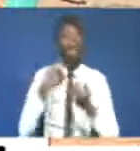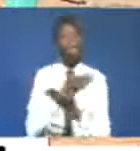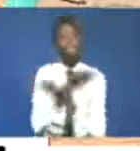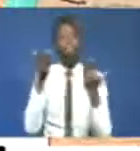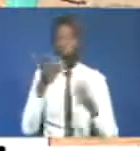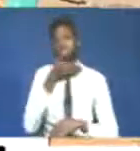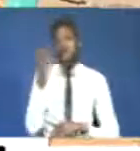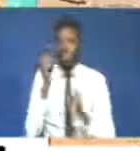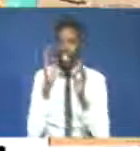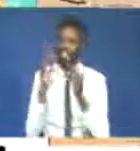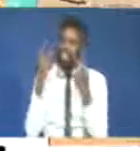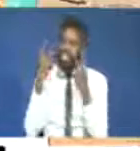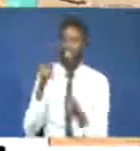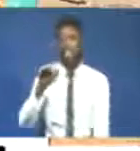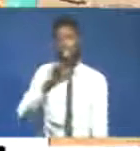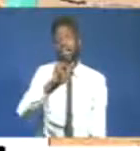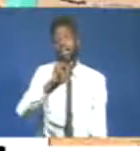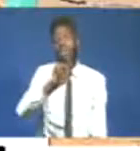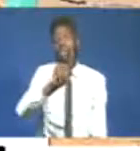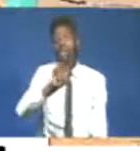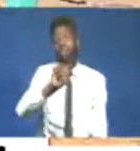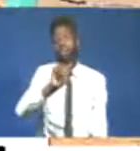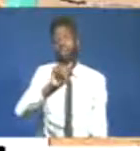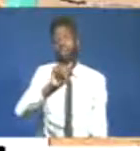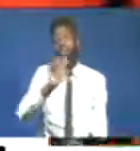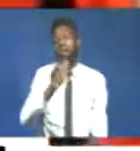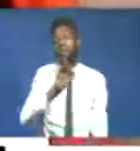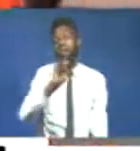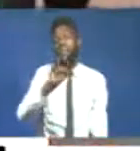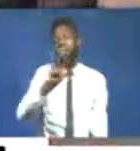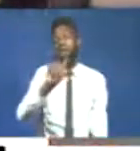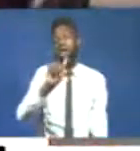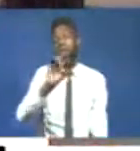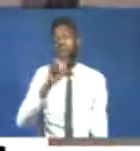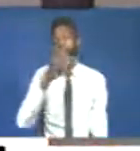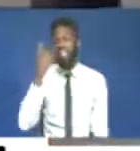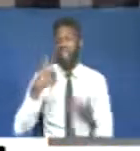kwa mbao, kwa mbao kukiwekwa footbridge, kwa sababu pale watu wengi huwa wanapita.